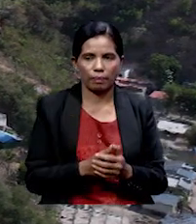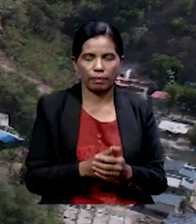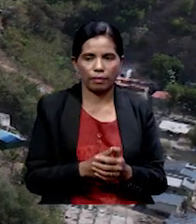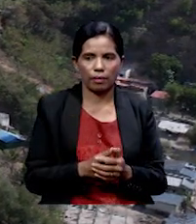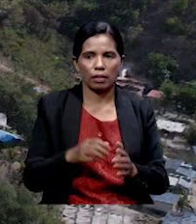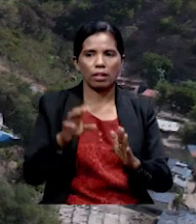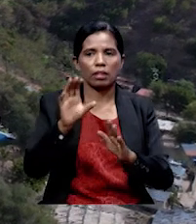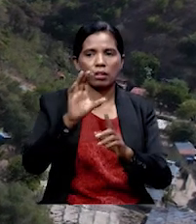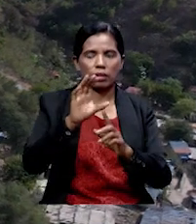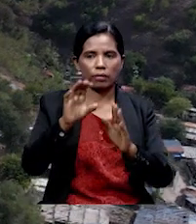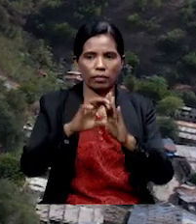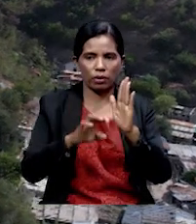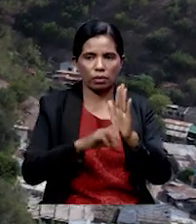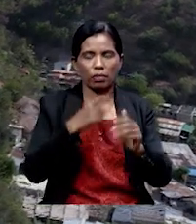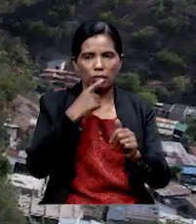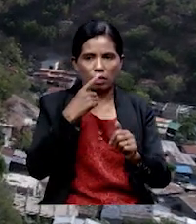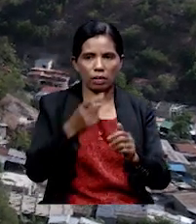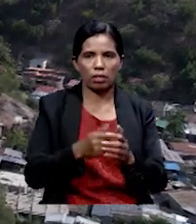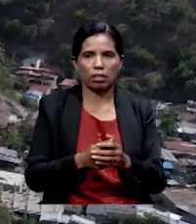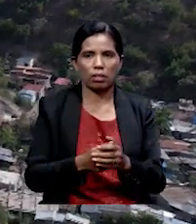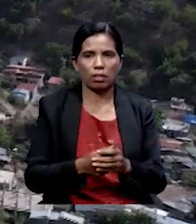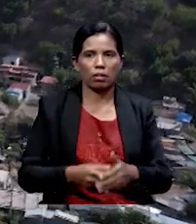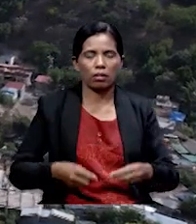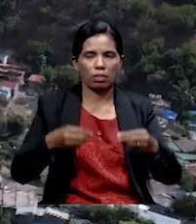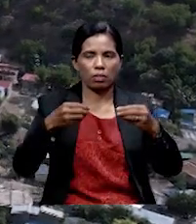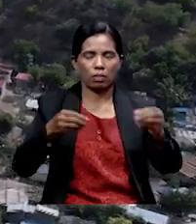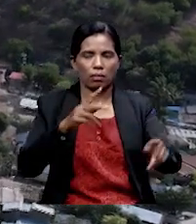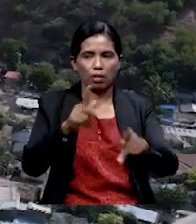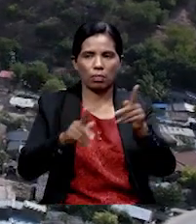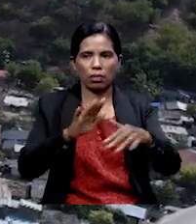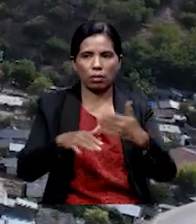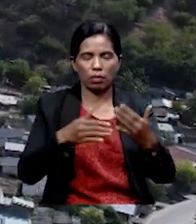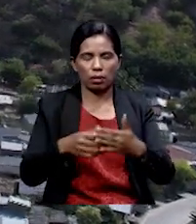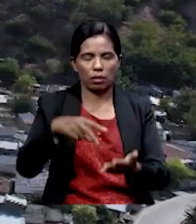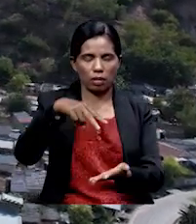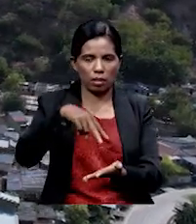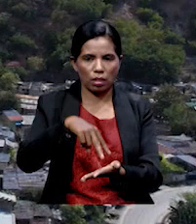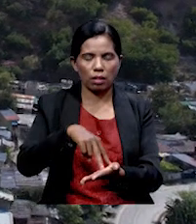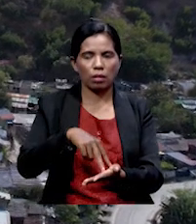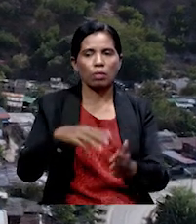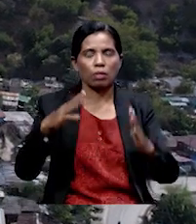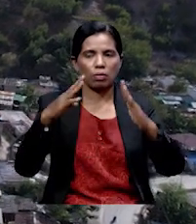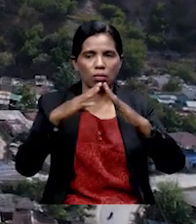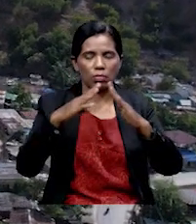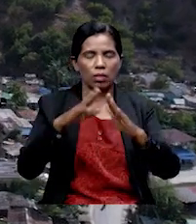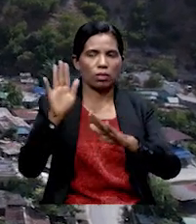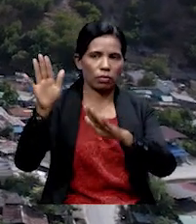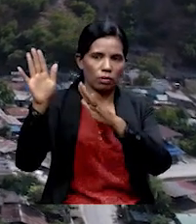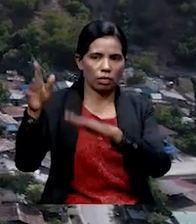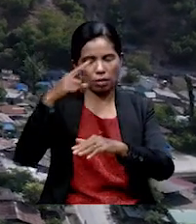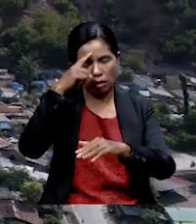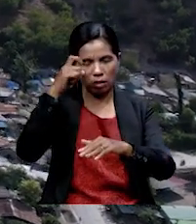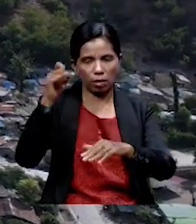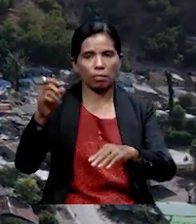chefe suku Comoro Enrico de Jesus receita fo autorização ba komunidade atu hari uma ia fo Golgota tambah raine